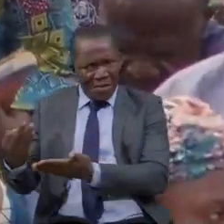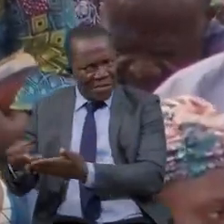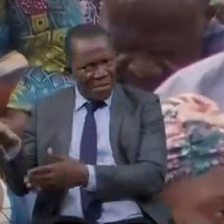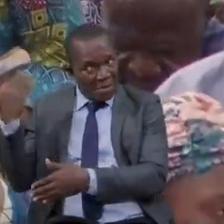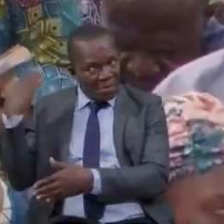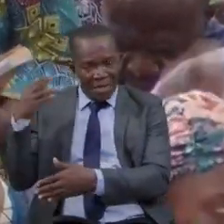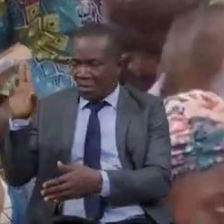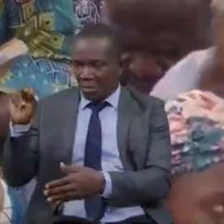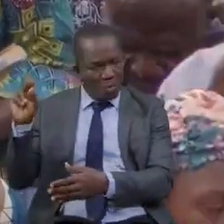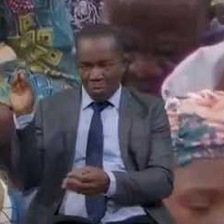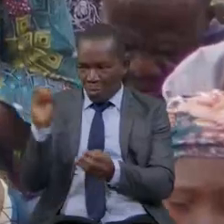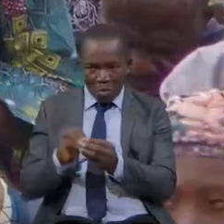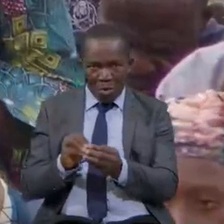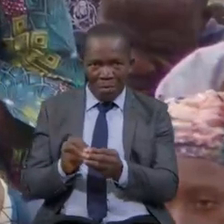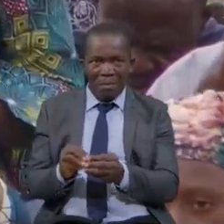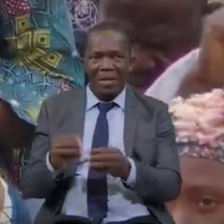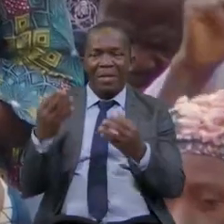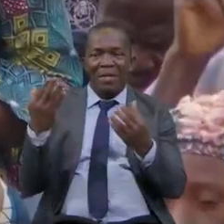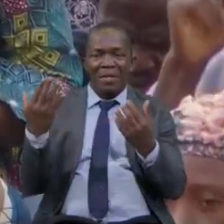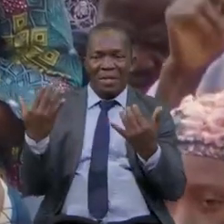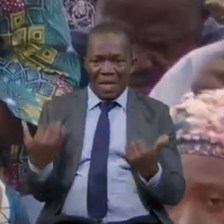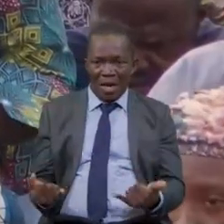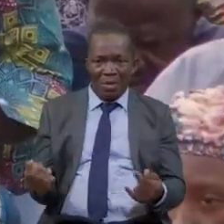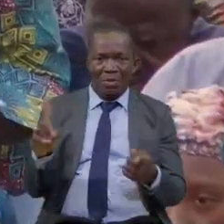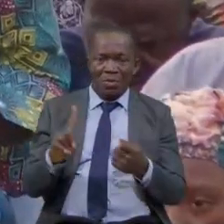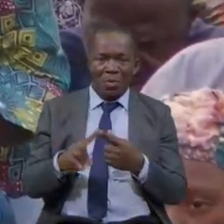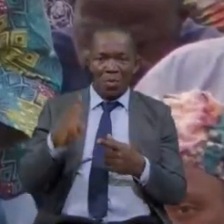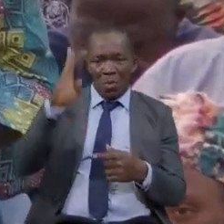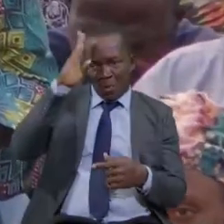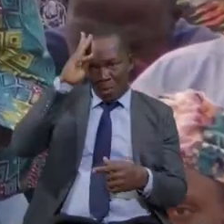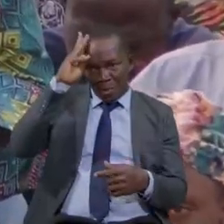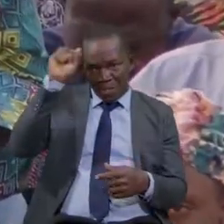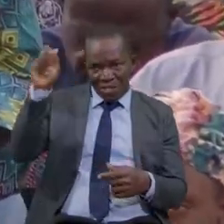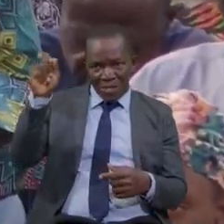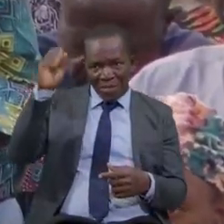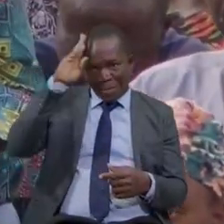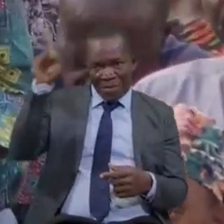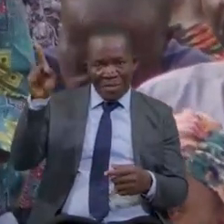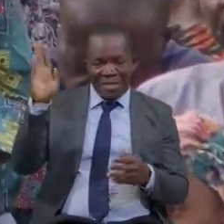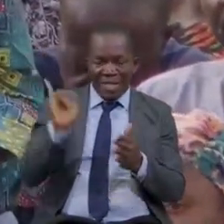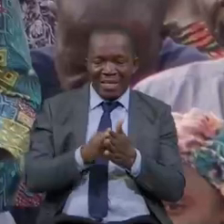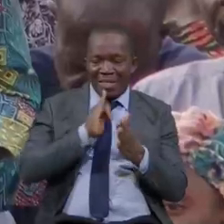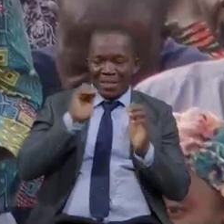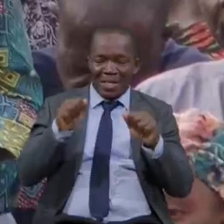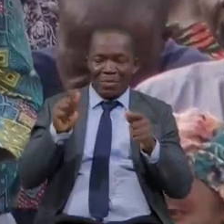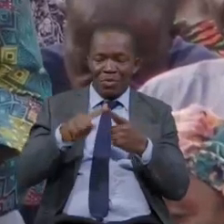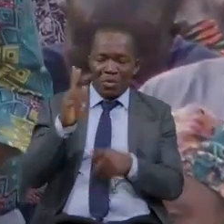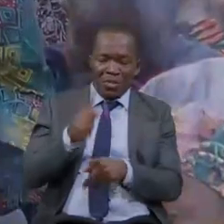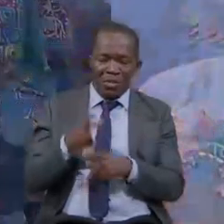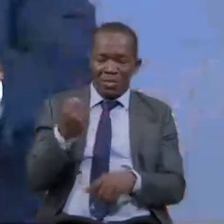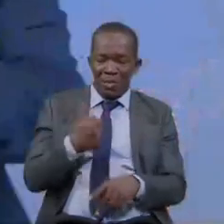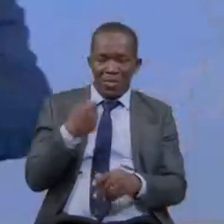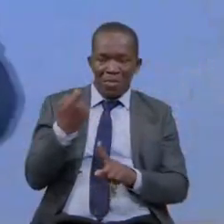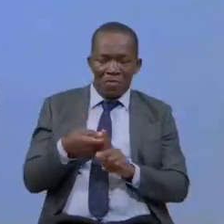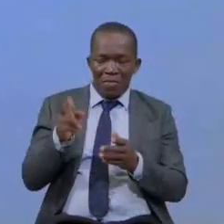maintenant, or à celui qui peut vous préserver de la chute et vous préserver de toute chute et vous